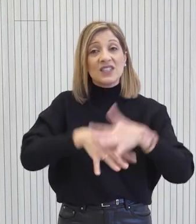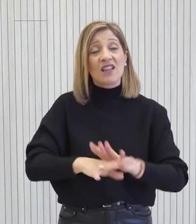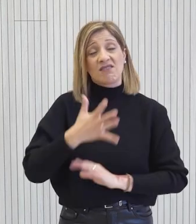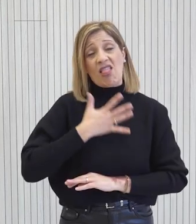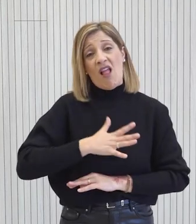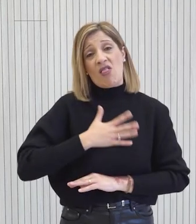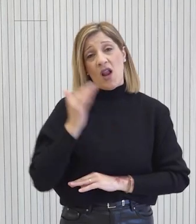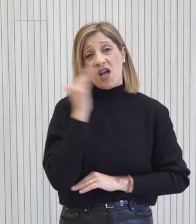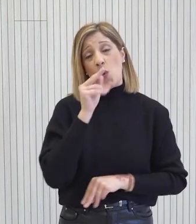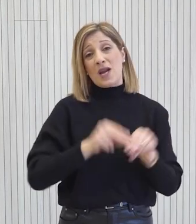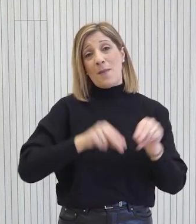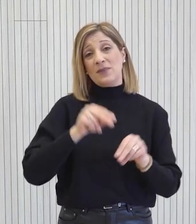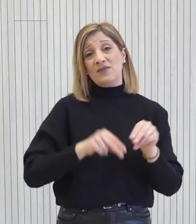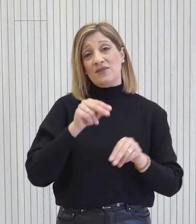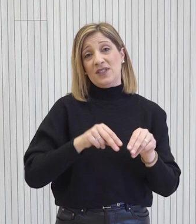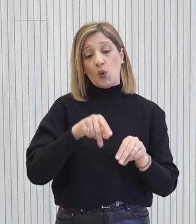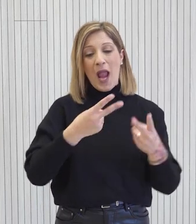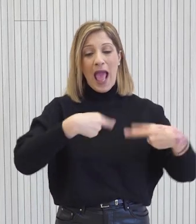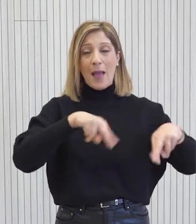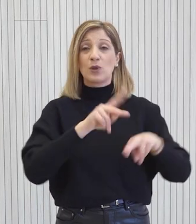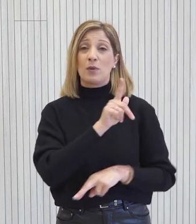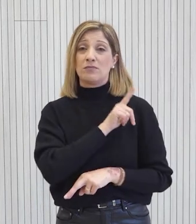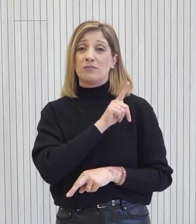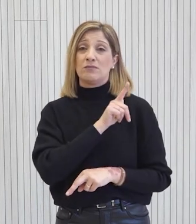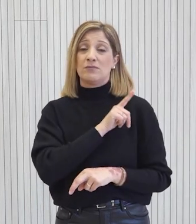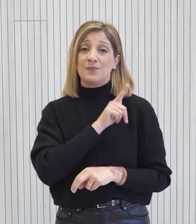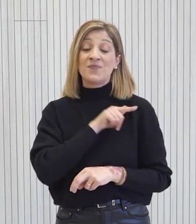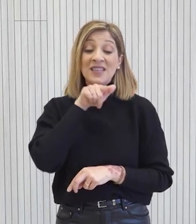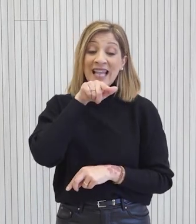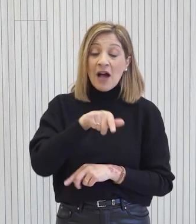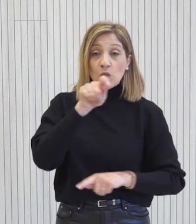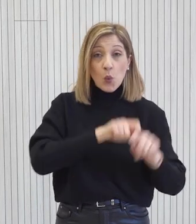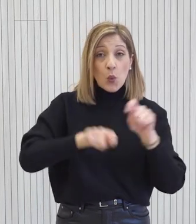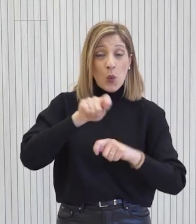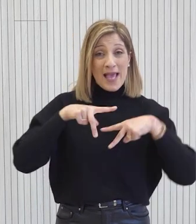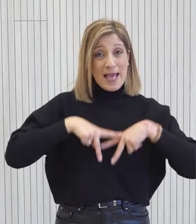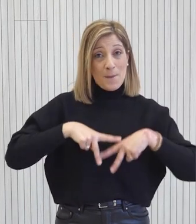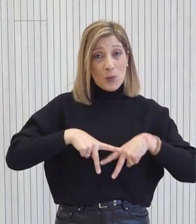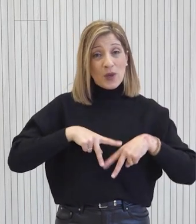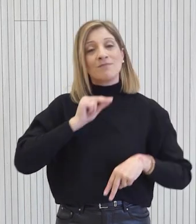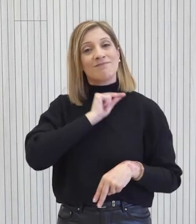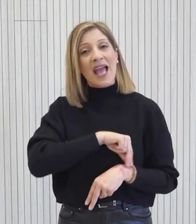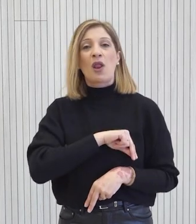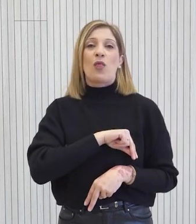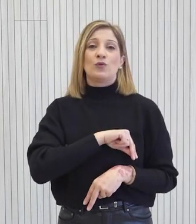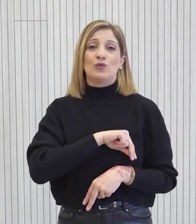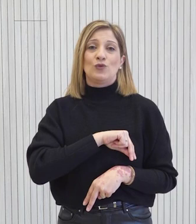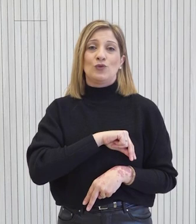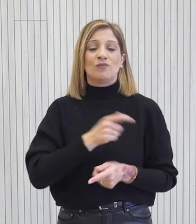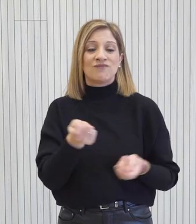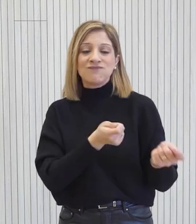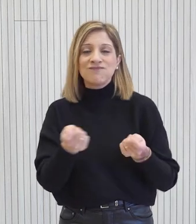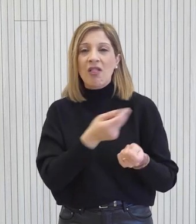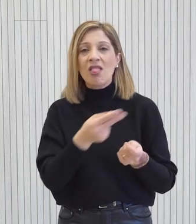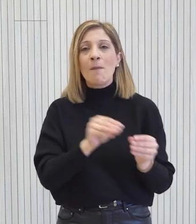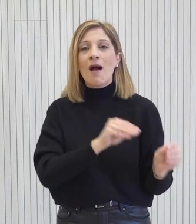ενώπιον της αρμόδιας Κοινοβουλευτικής Επιτροπής. Η δημιουργία του Υπουργείου Μετανάστευσης θα έχει ουσιαστικά και πρακτικά ωφέλη στη διαχείριση του μεγάλου προβλήματος